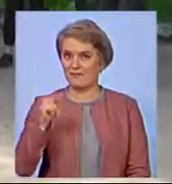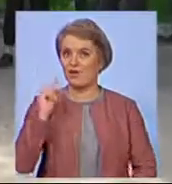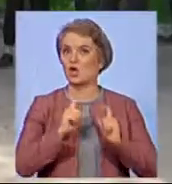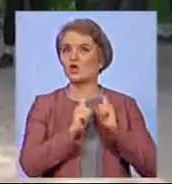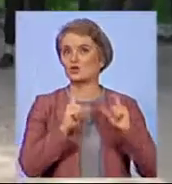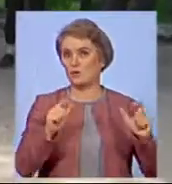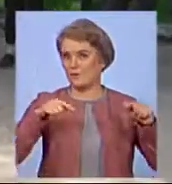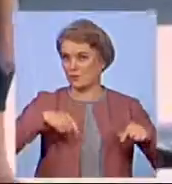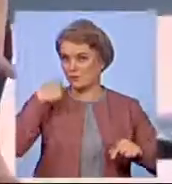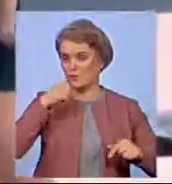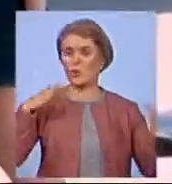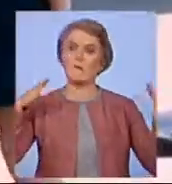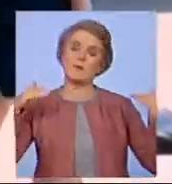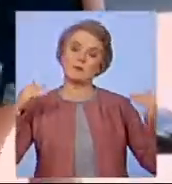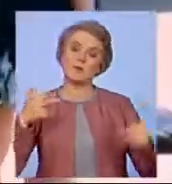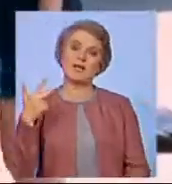року попрощаються